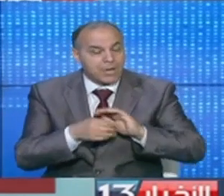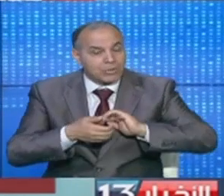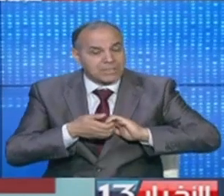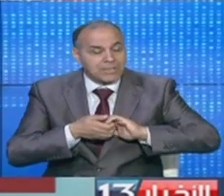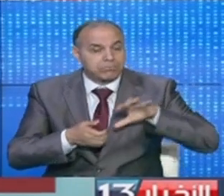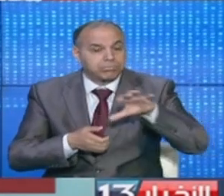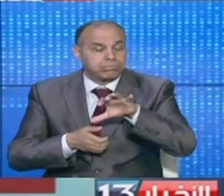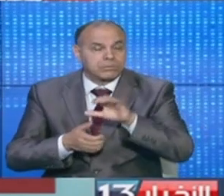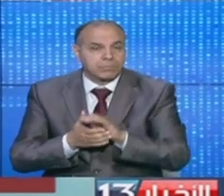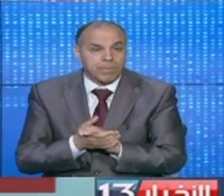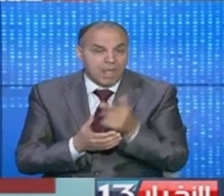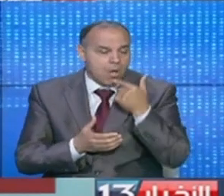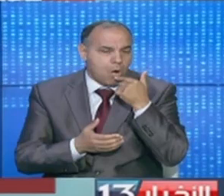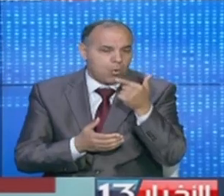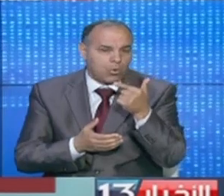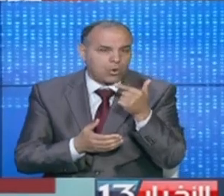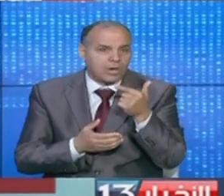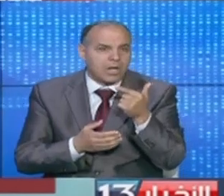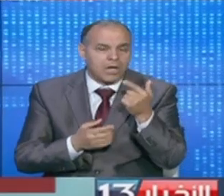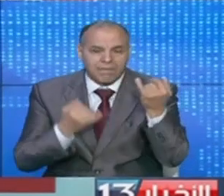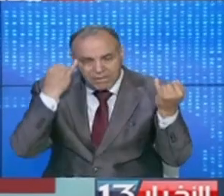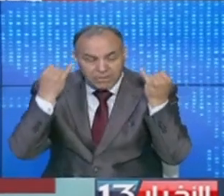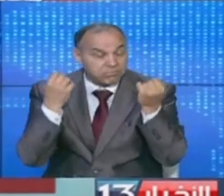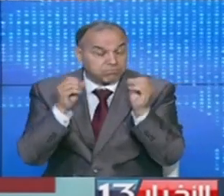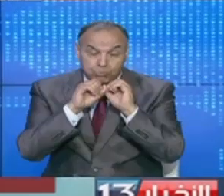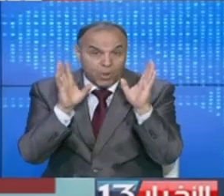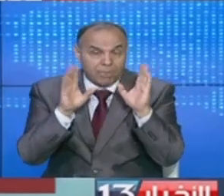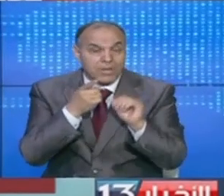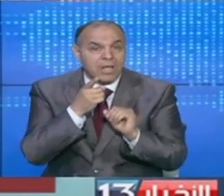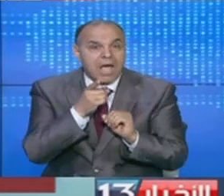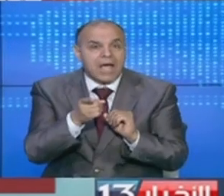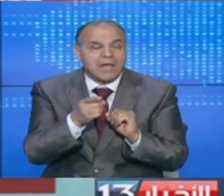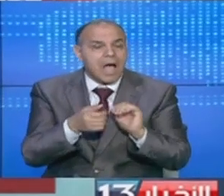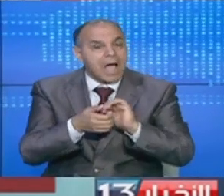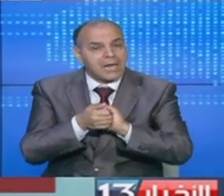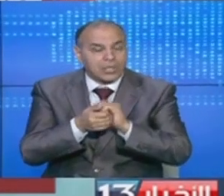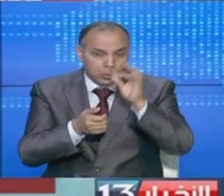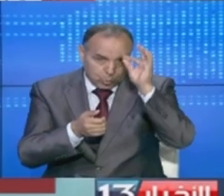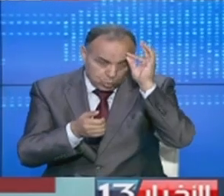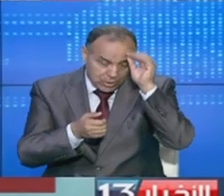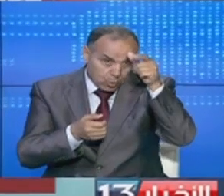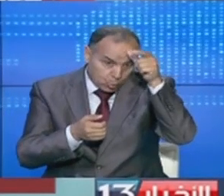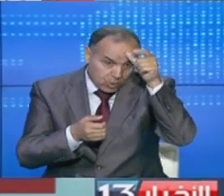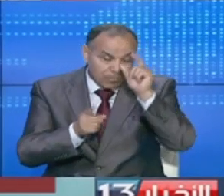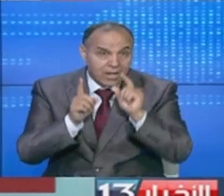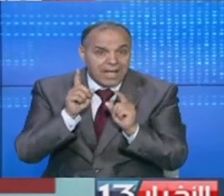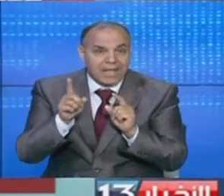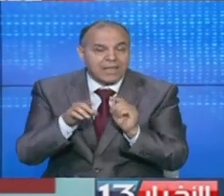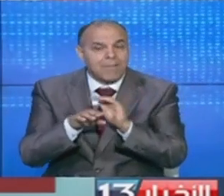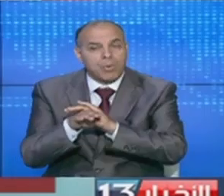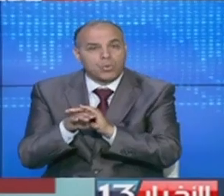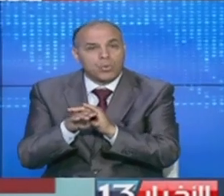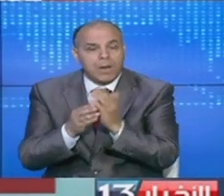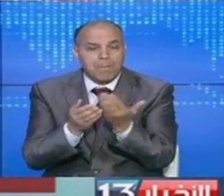الاقليميين واعتبرت ان التضارب والغموض الحاصلين في علاقه تونس بتركيا خاصه فيما يتعلق